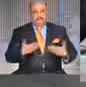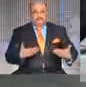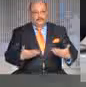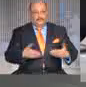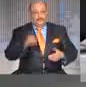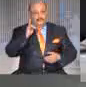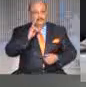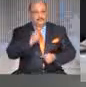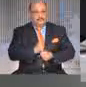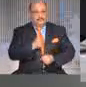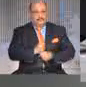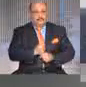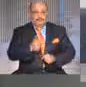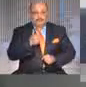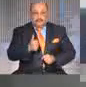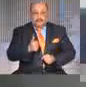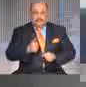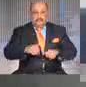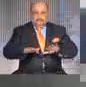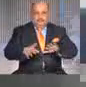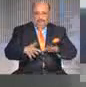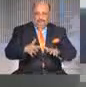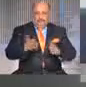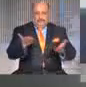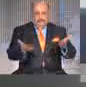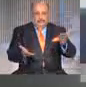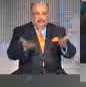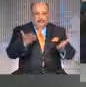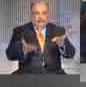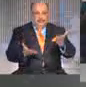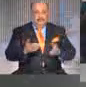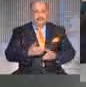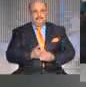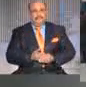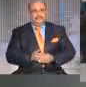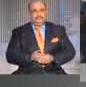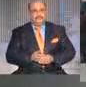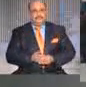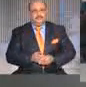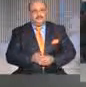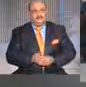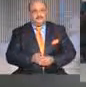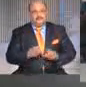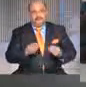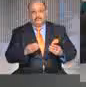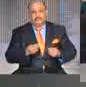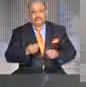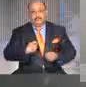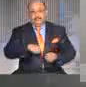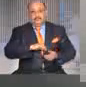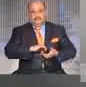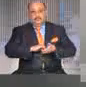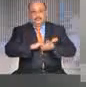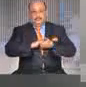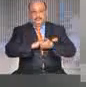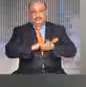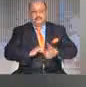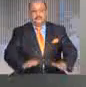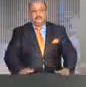ممثلة هيئة الأمم المتحدة لحقوق الإنسان للتعريف بمشاغل المرأة وانتظاراتها.